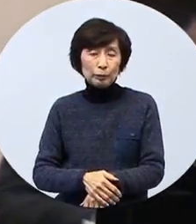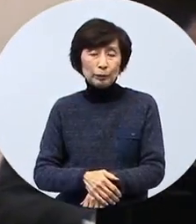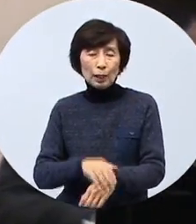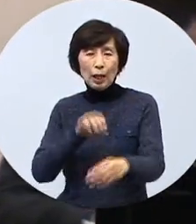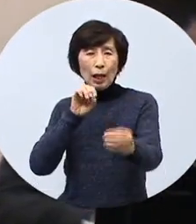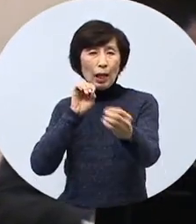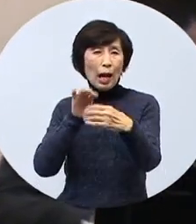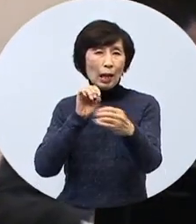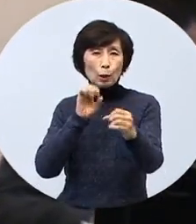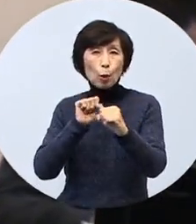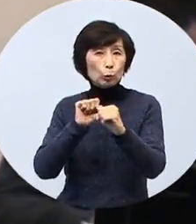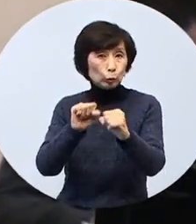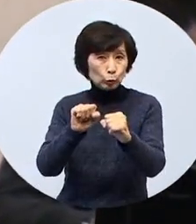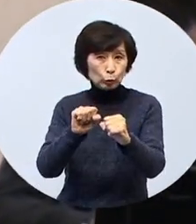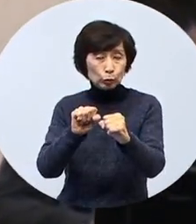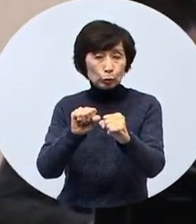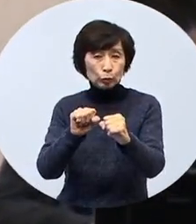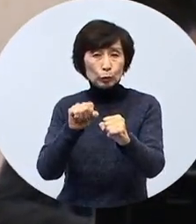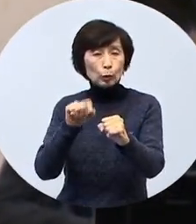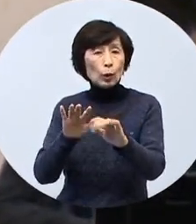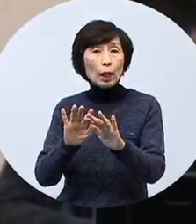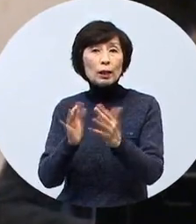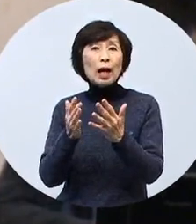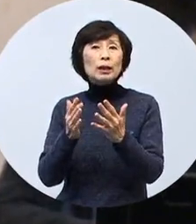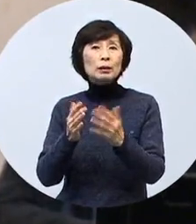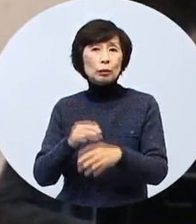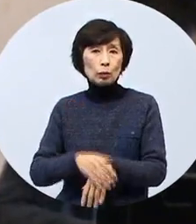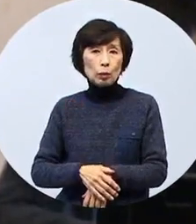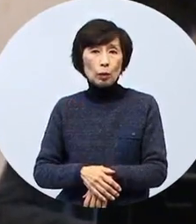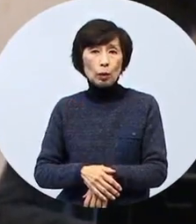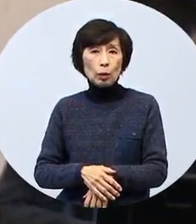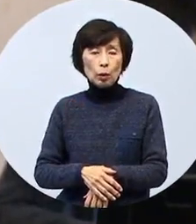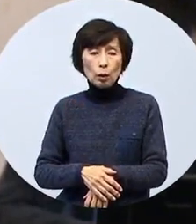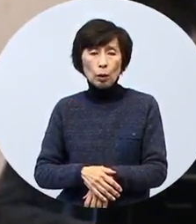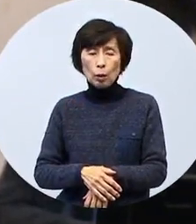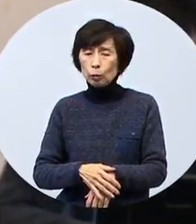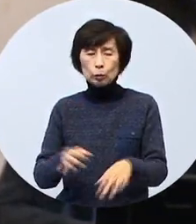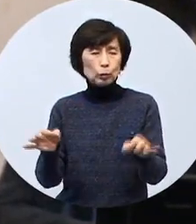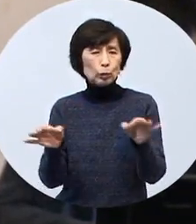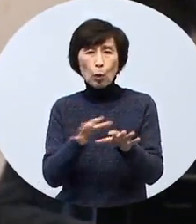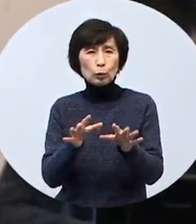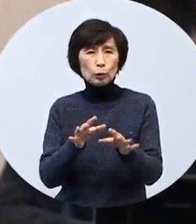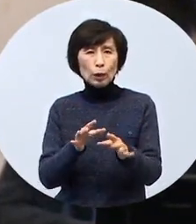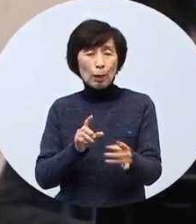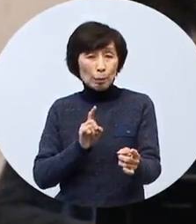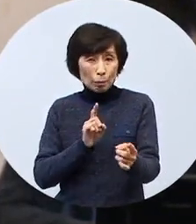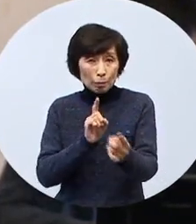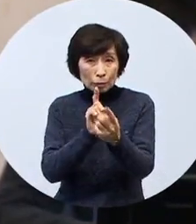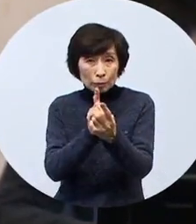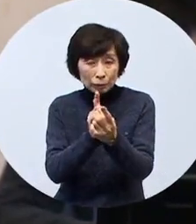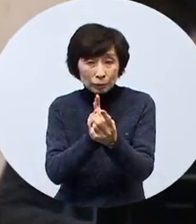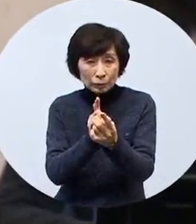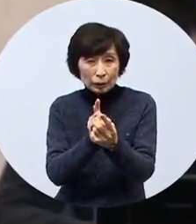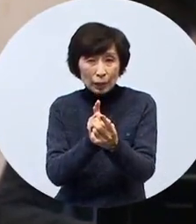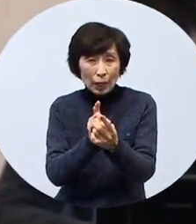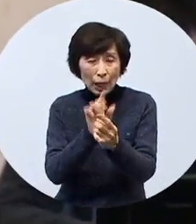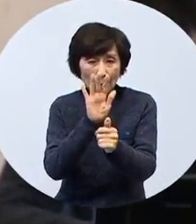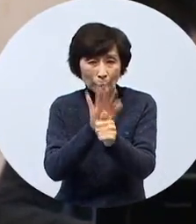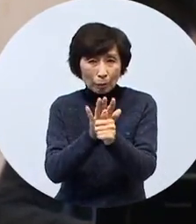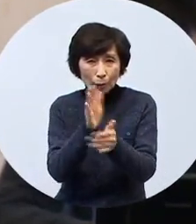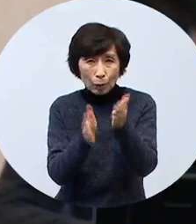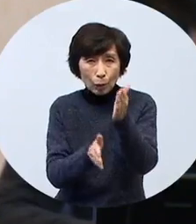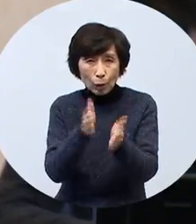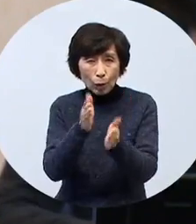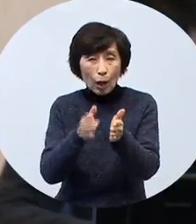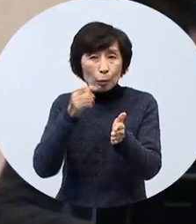ミュニケーションを図る、それがやっぱりやってないと、いざという時に避難施設でそこに対応するっても無理